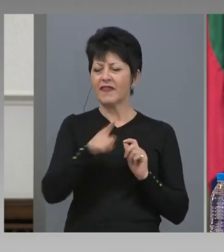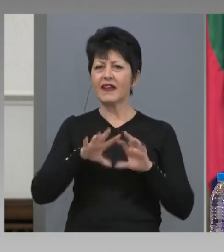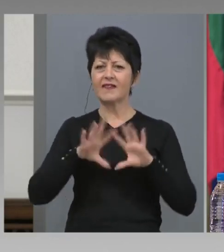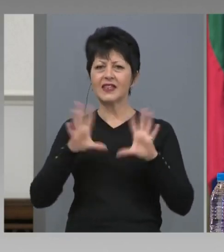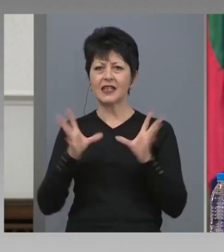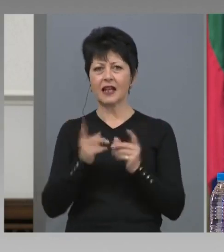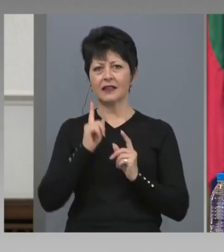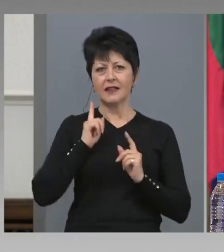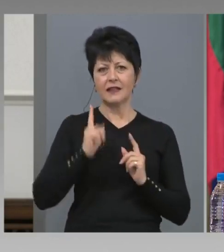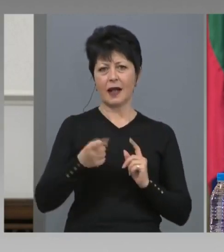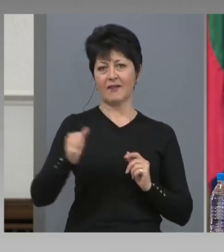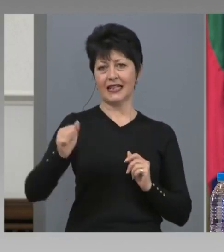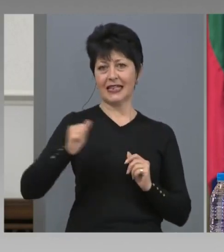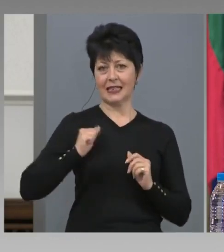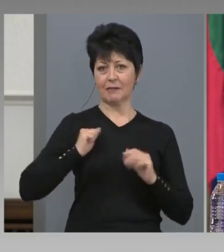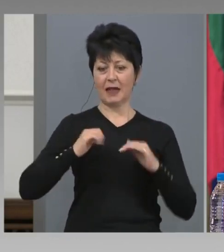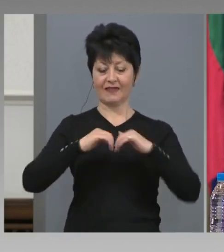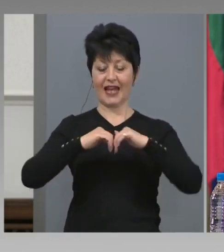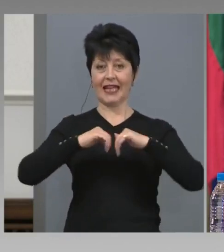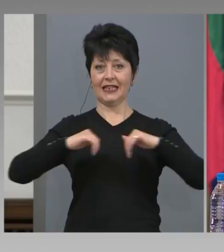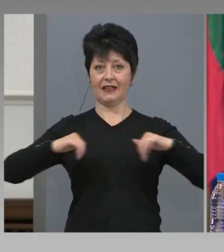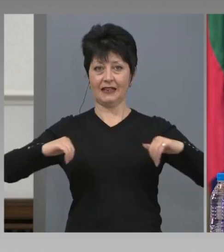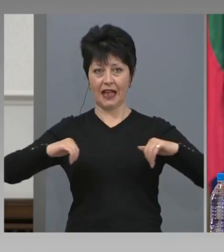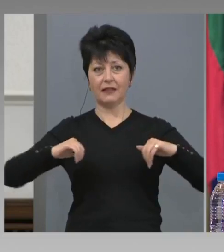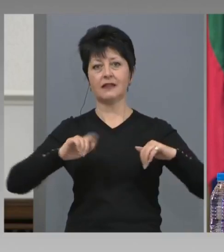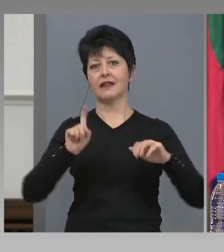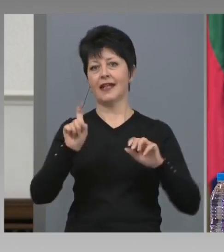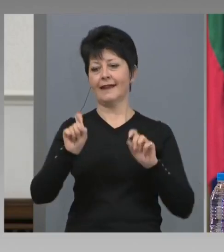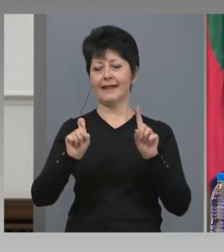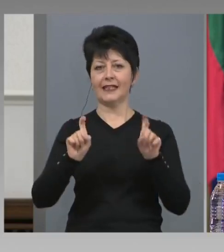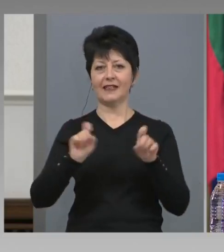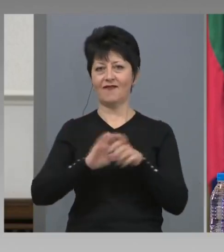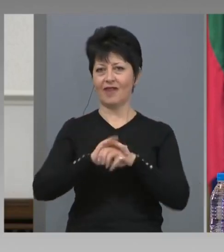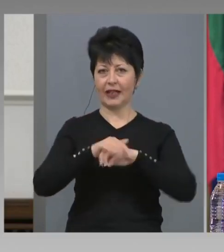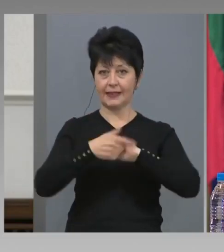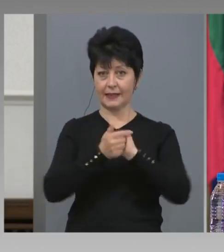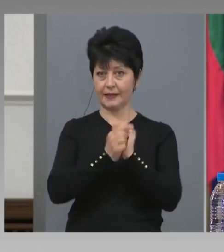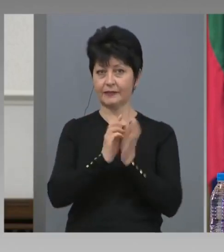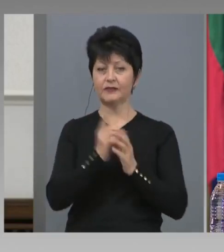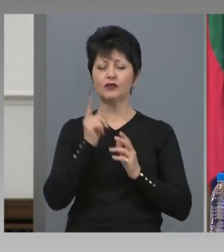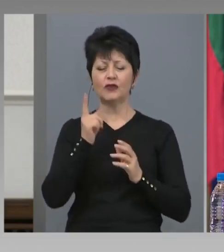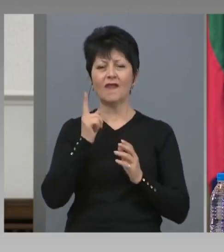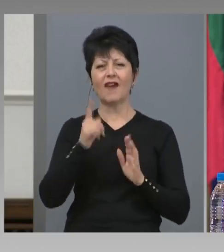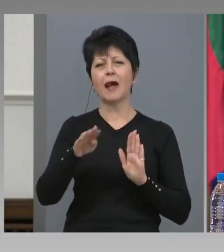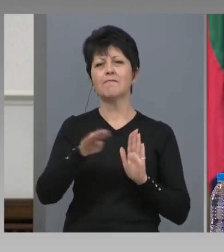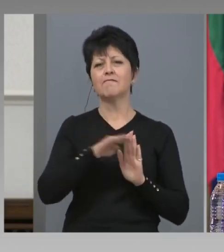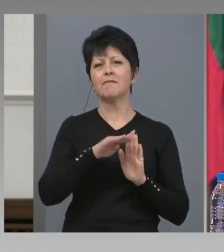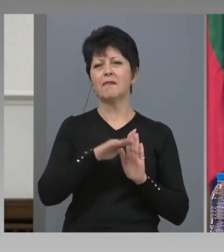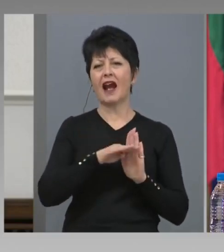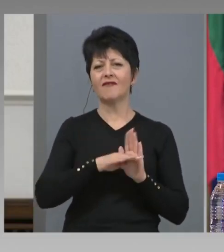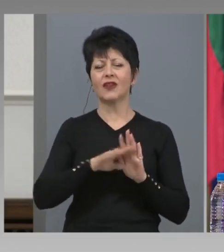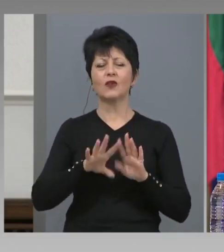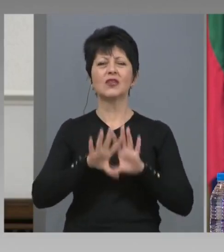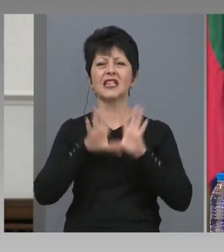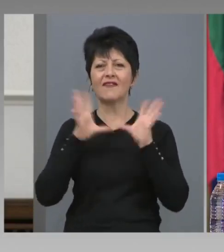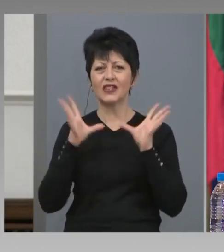да се спазват. Дистанция и дезинфекция. Това е като правило за всичко, да не го